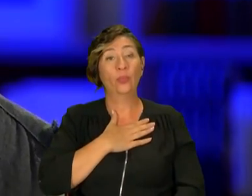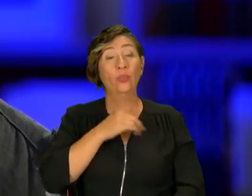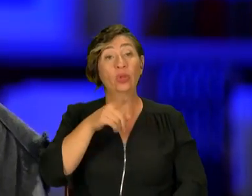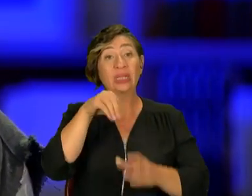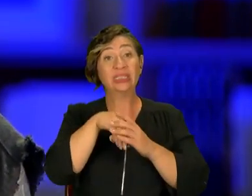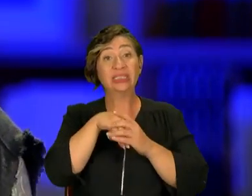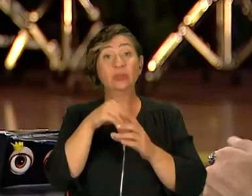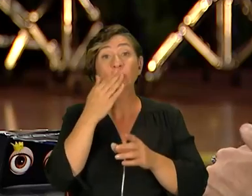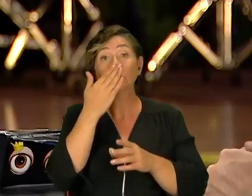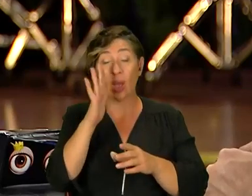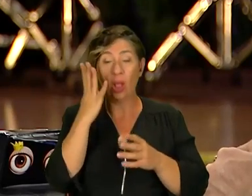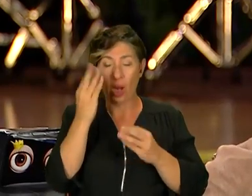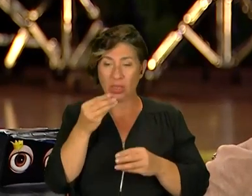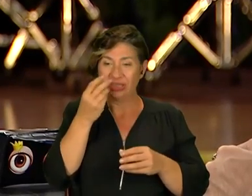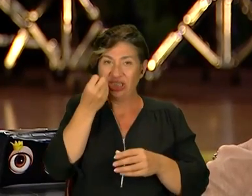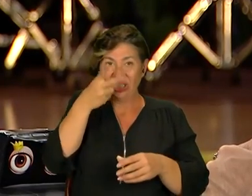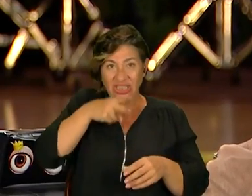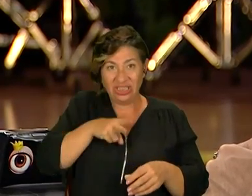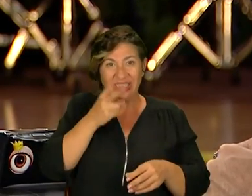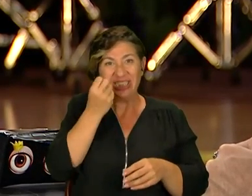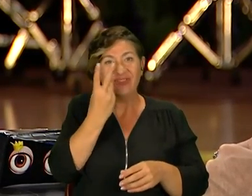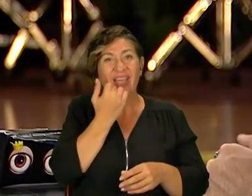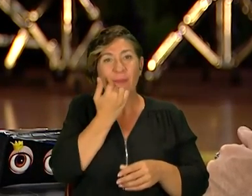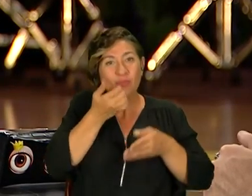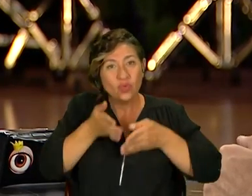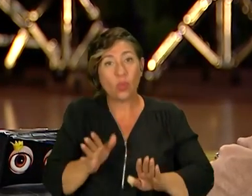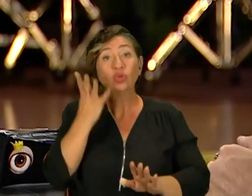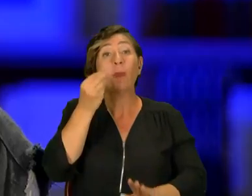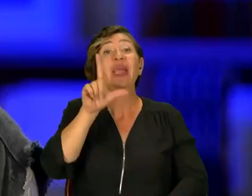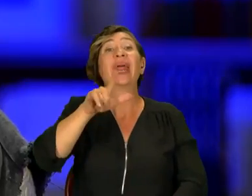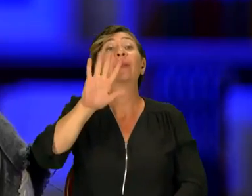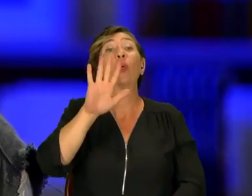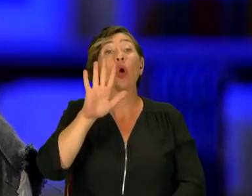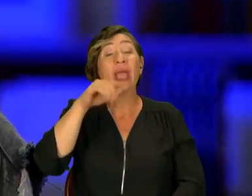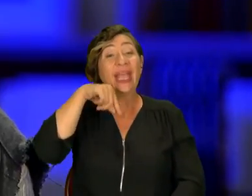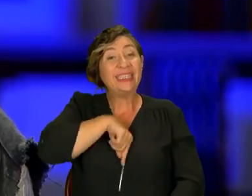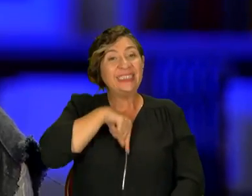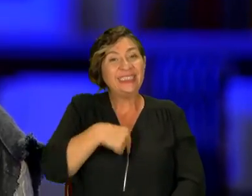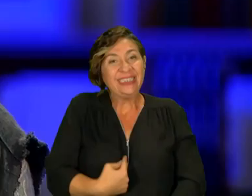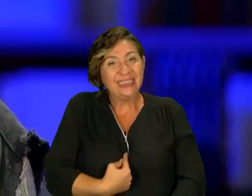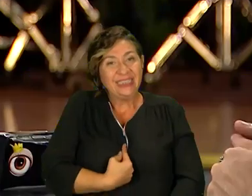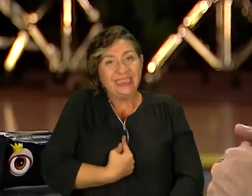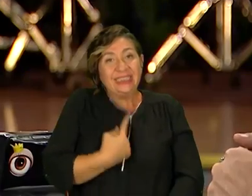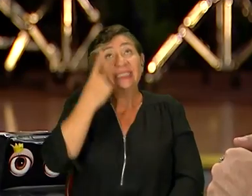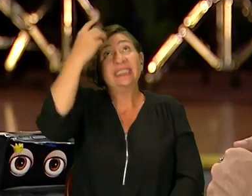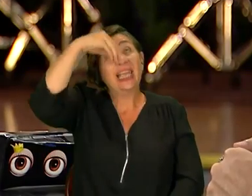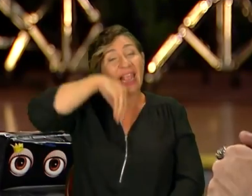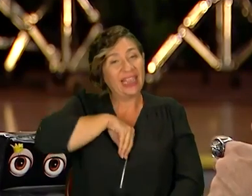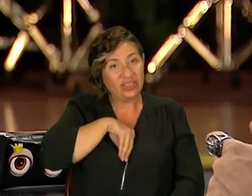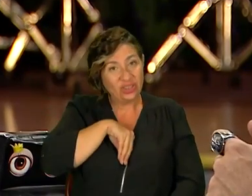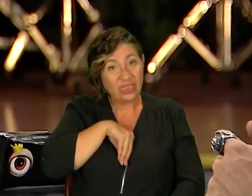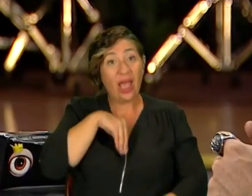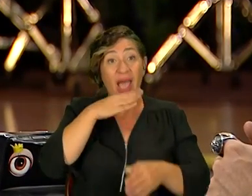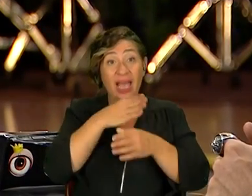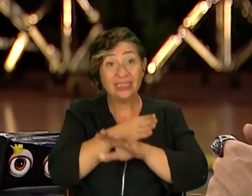bunun için organik olarak çift cinsiyetli doğmuş olman gerekmiyor. Genetik... Aynen. genetik yaratılışında